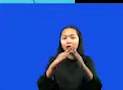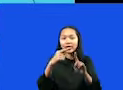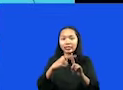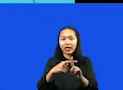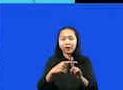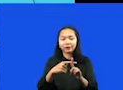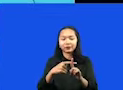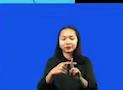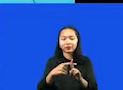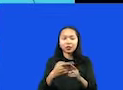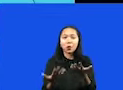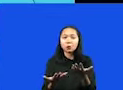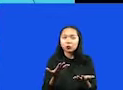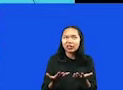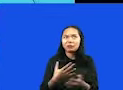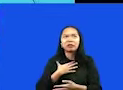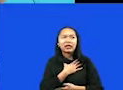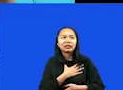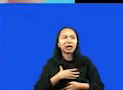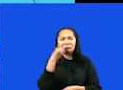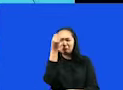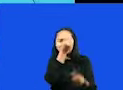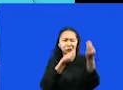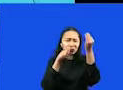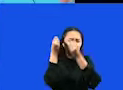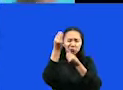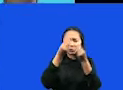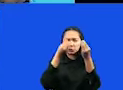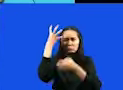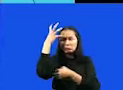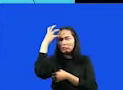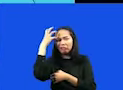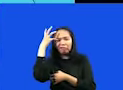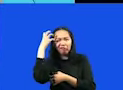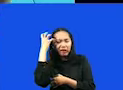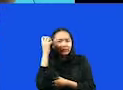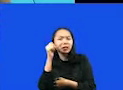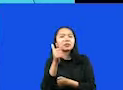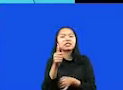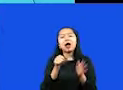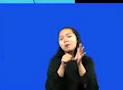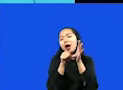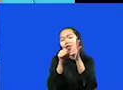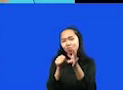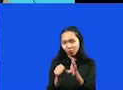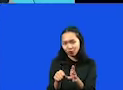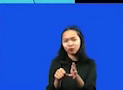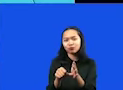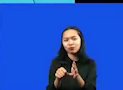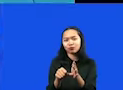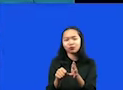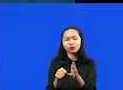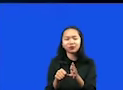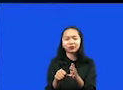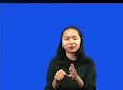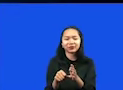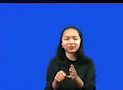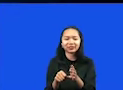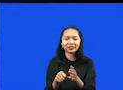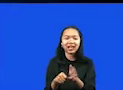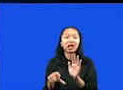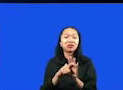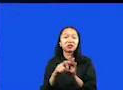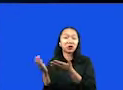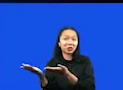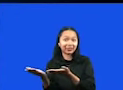mereka burn out nah ini adalah salah satu contohnya Ini saya tanya ke chat GPT aja sopan santun banget